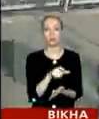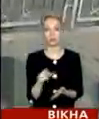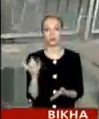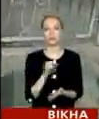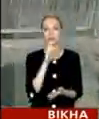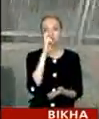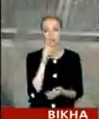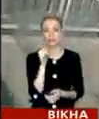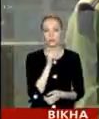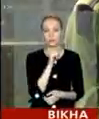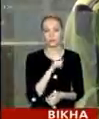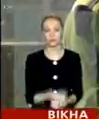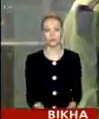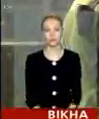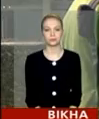та державну таємницю.